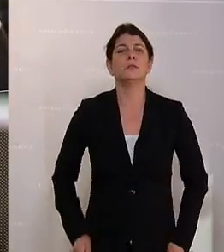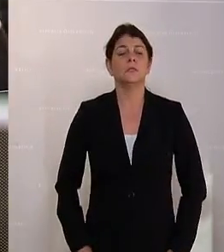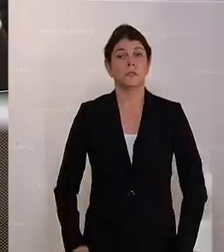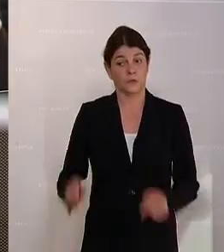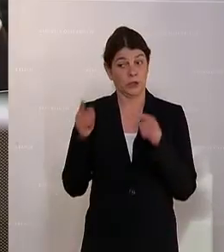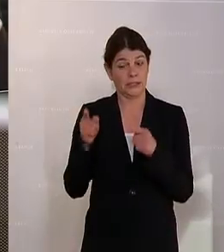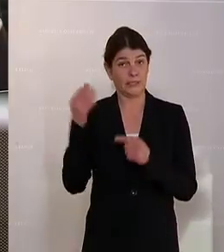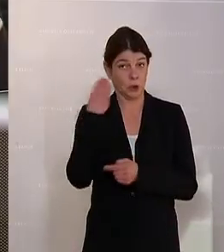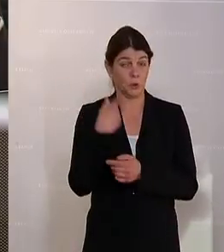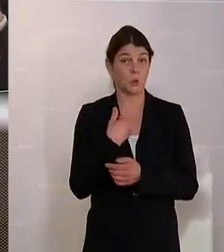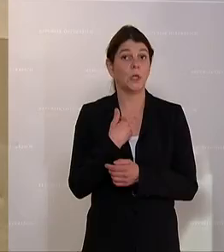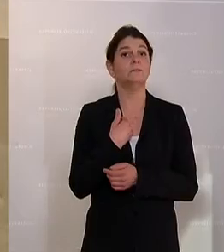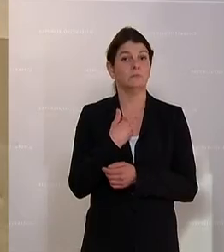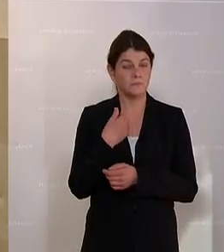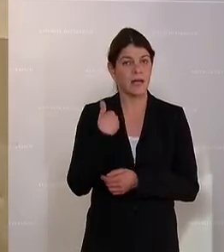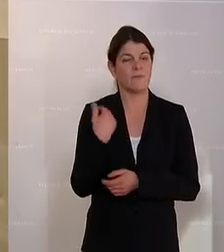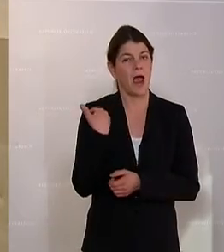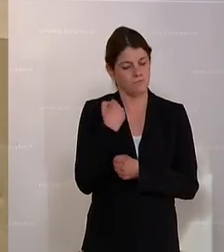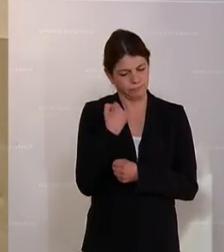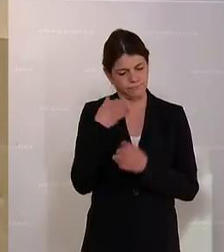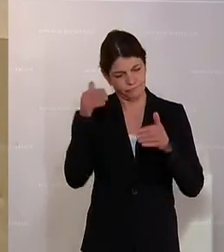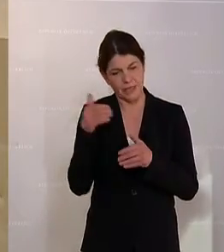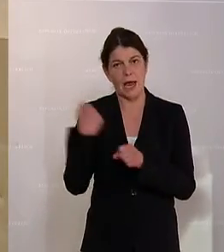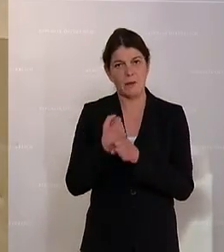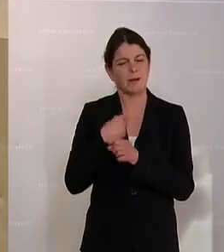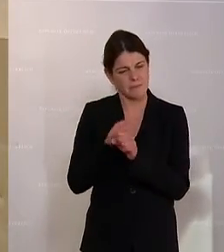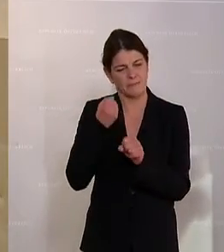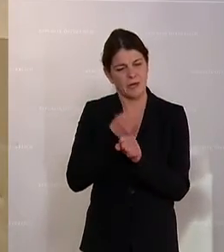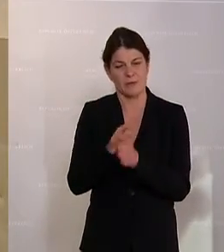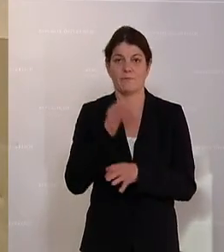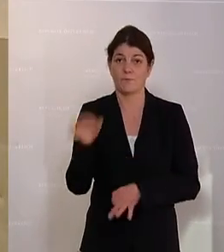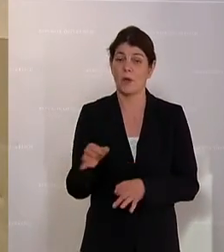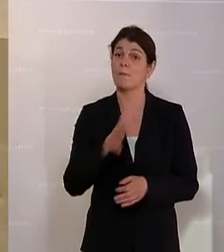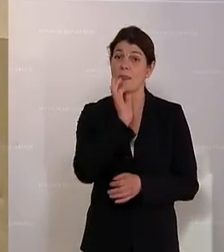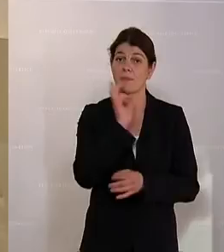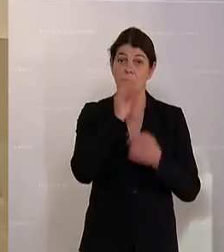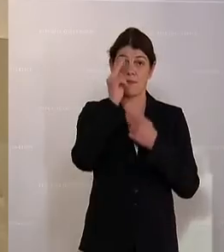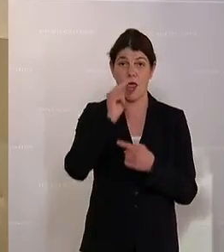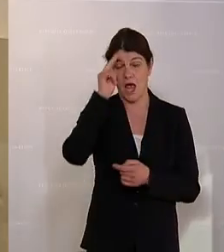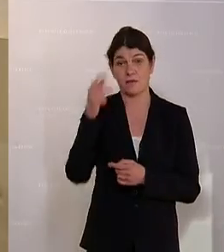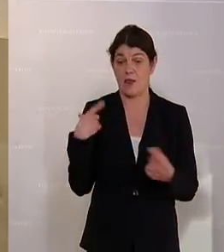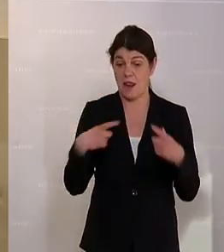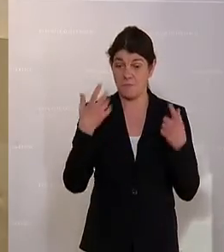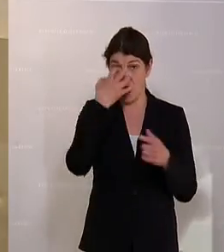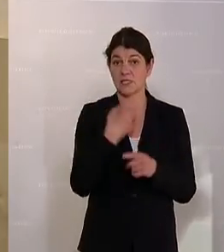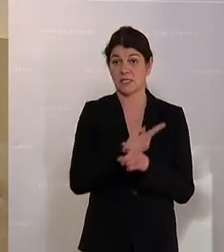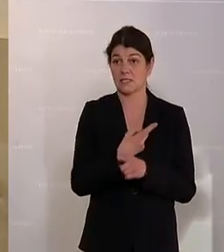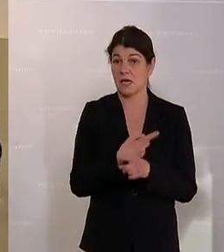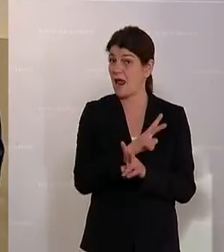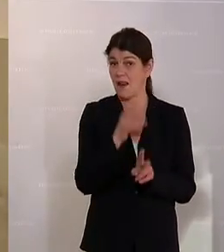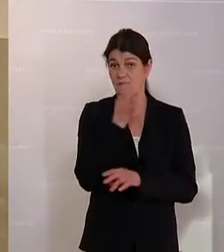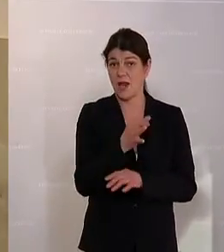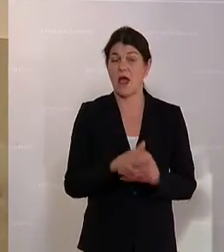für diese Schule habe ich intensiv gearbeitet und mich eingesetzt. Meine Damen und Herren, wir leben in einer ernsten Zeit, gar keine